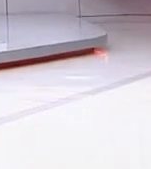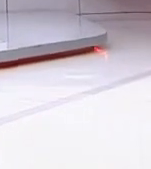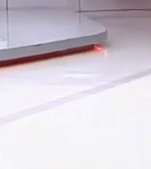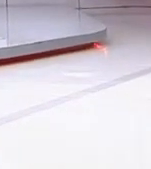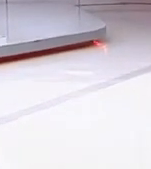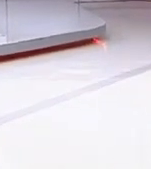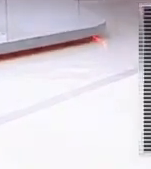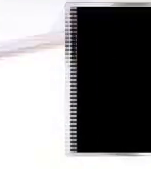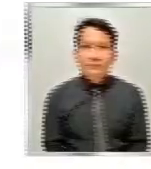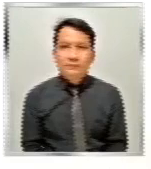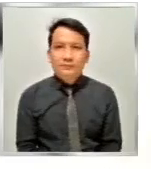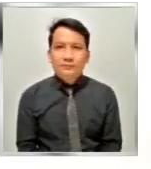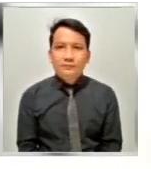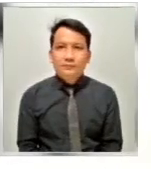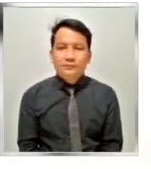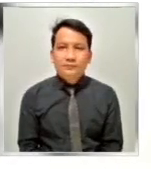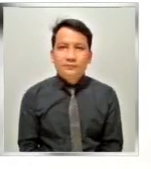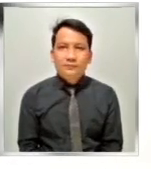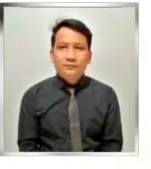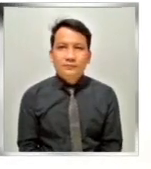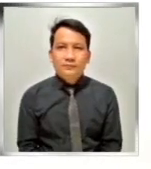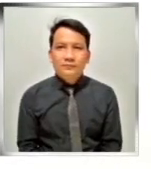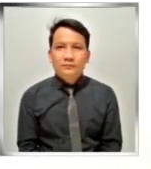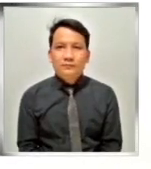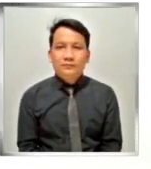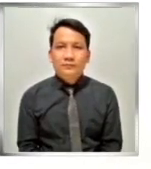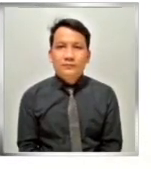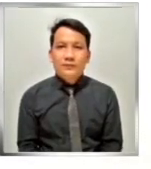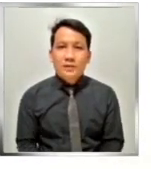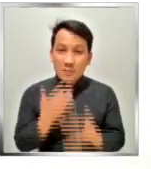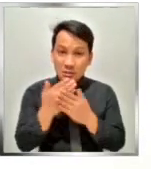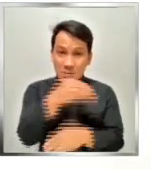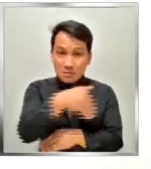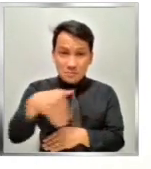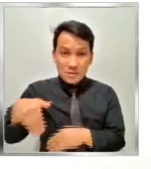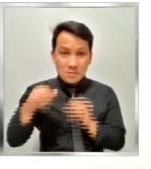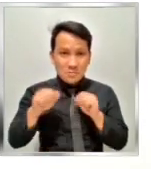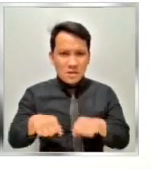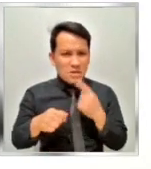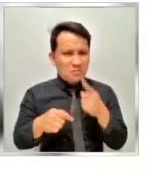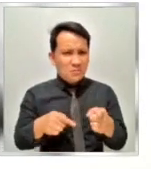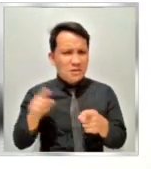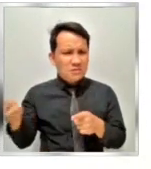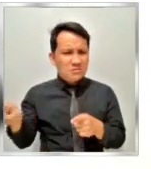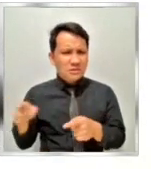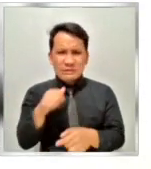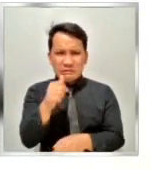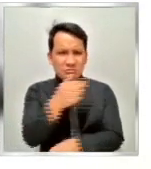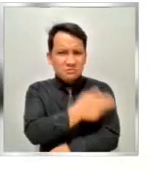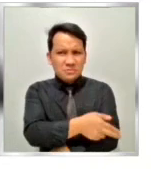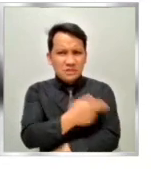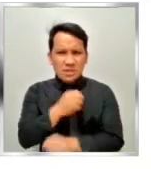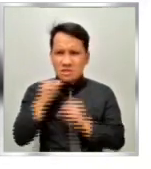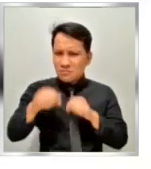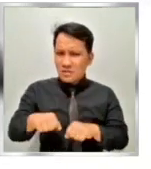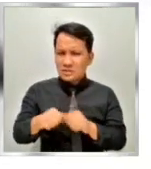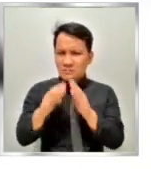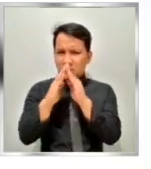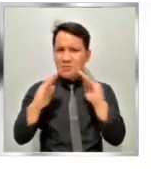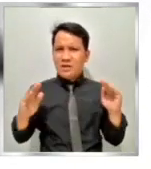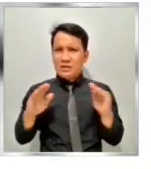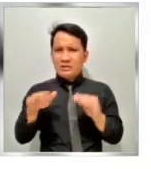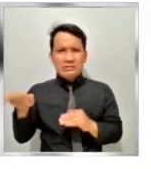Magandang gabi po. Ang gera contra COVID-19 hindi na lang daw sa mga ospital kundi na sa mga bahay na, ayon sa isang